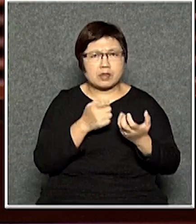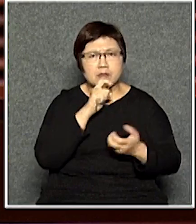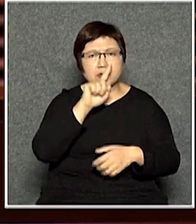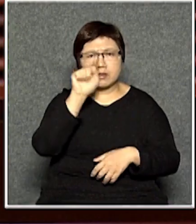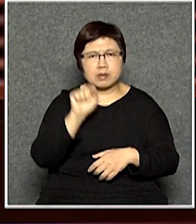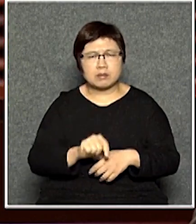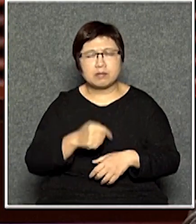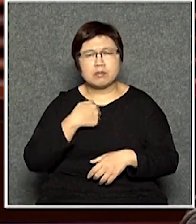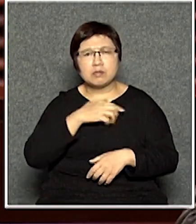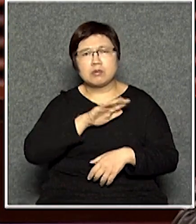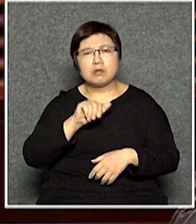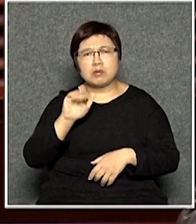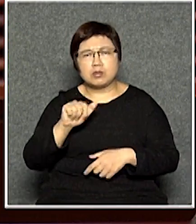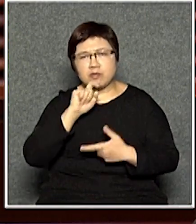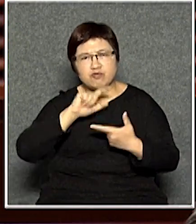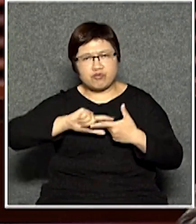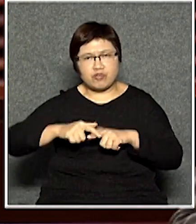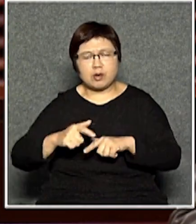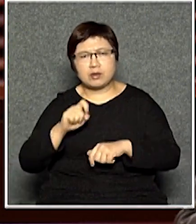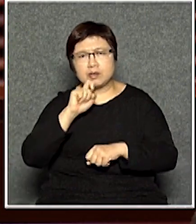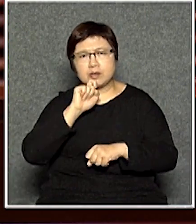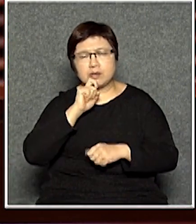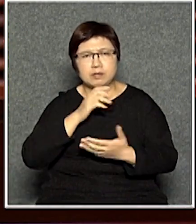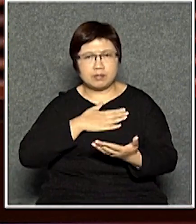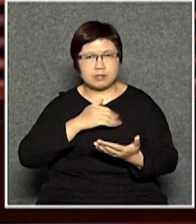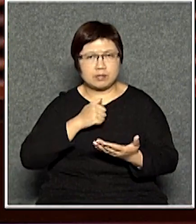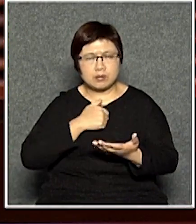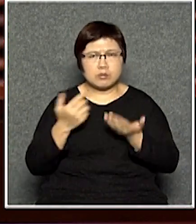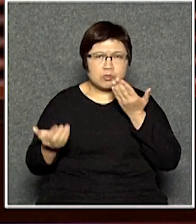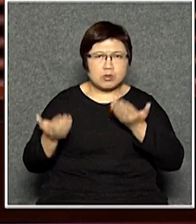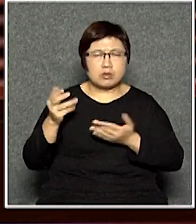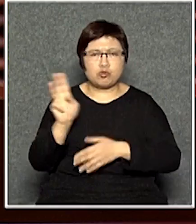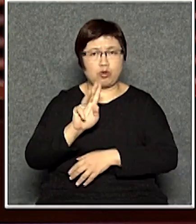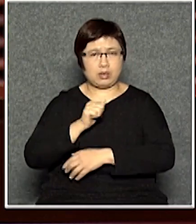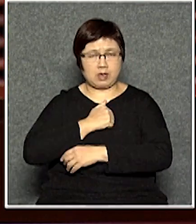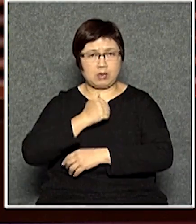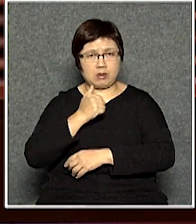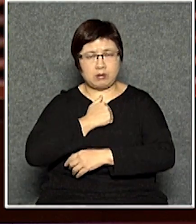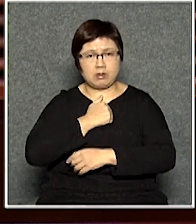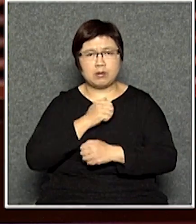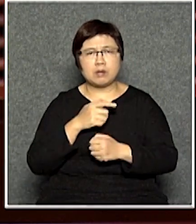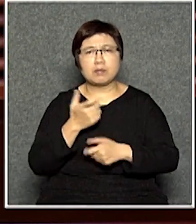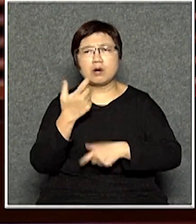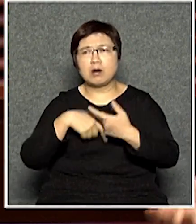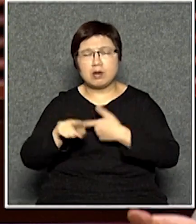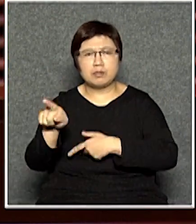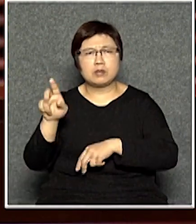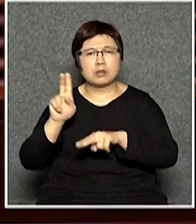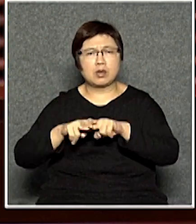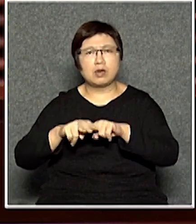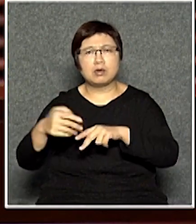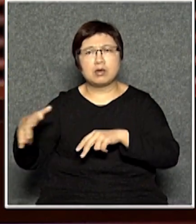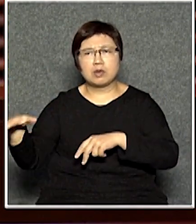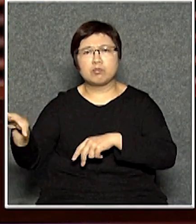就能夠有方法、有準備，甚至如果我們的水夠的話，我們賣回去給祖國其他省